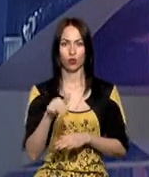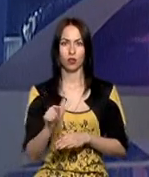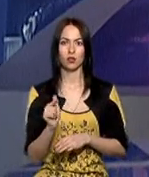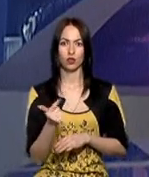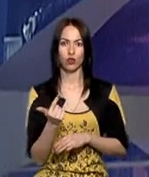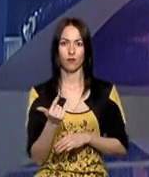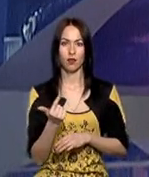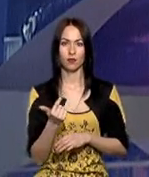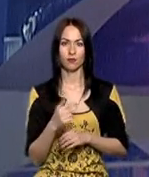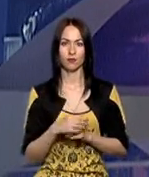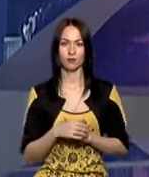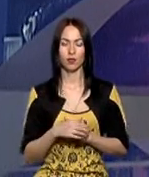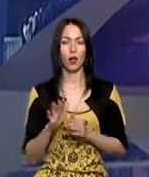гривень.